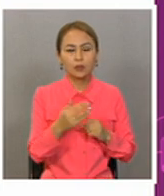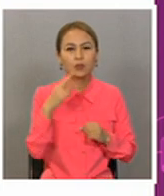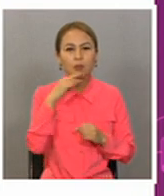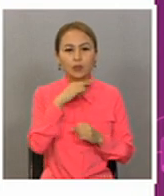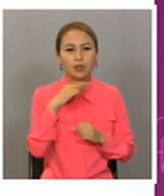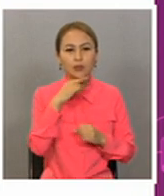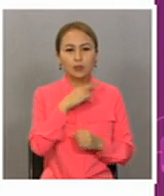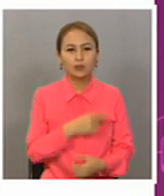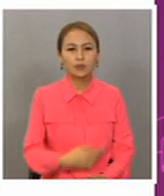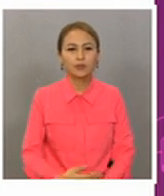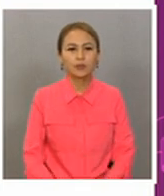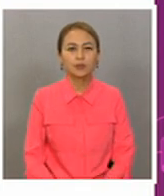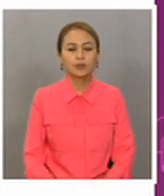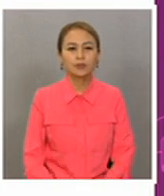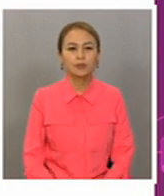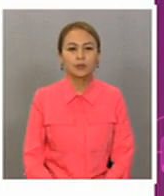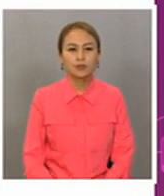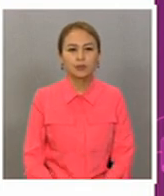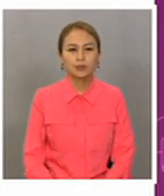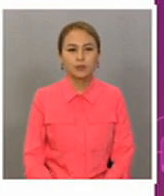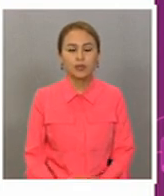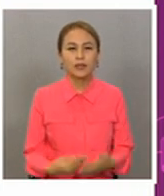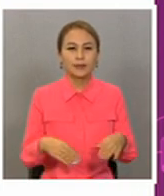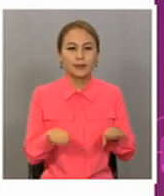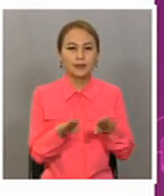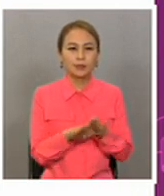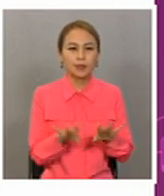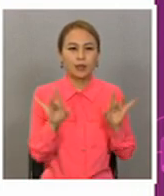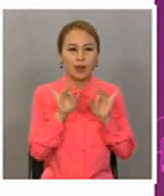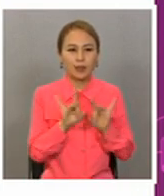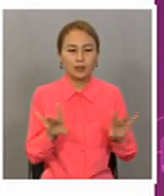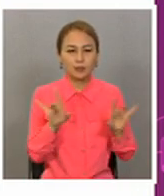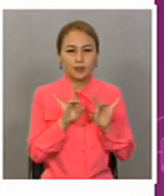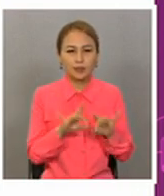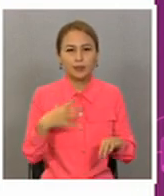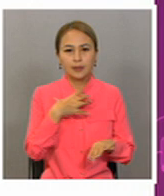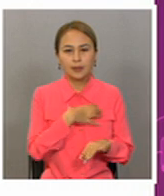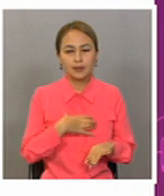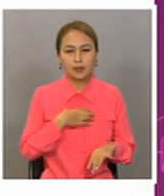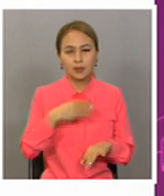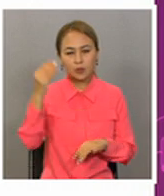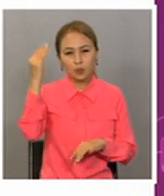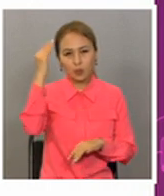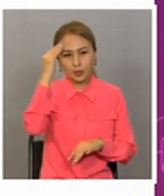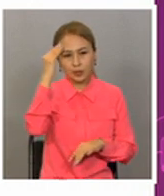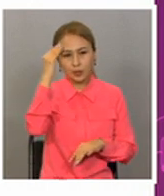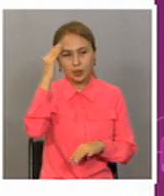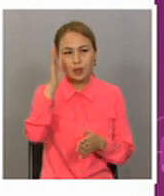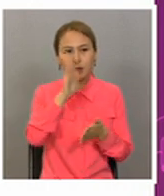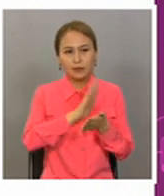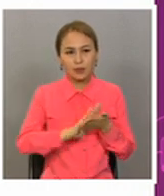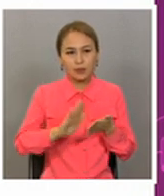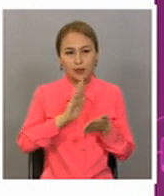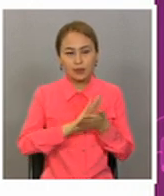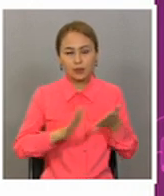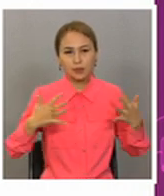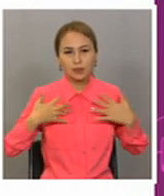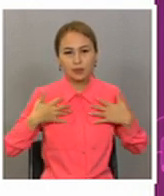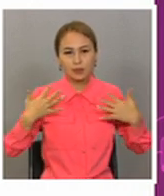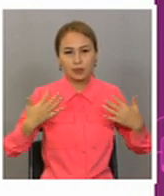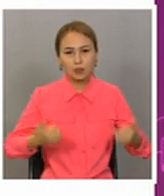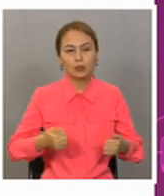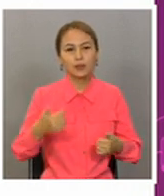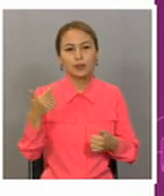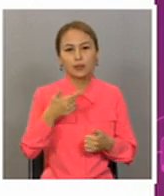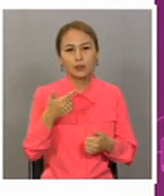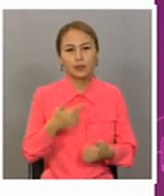кәрімнің улануы. Демек, әңгімедегі негізгі ой, тазалық, денсаулық,